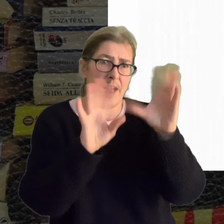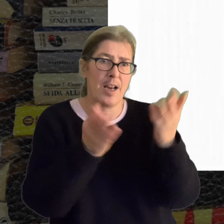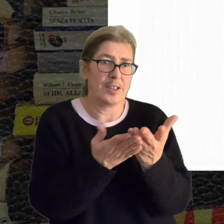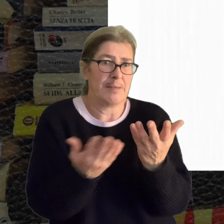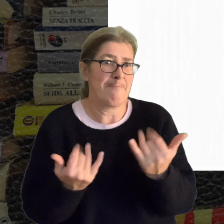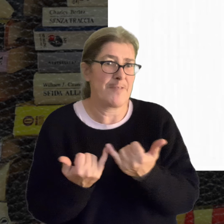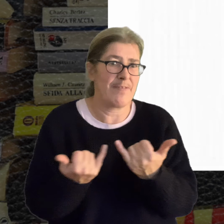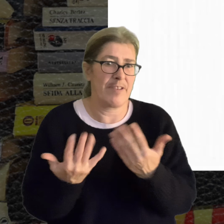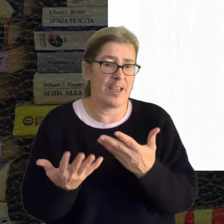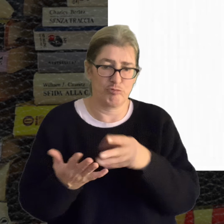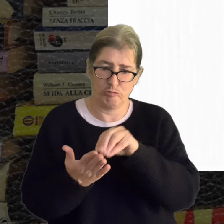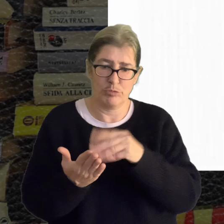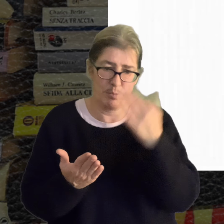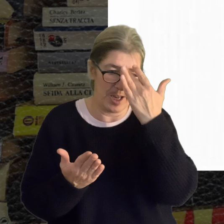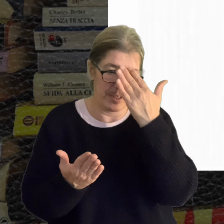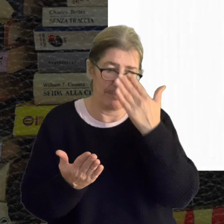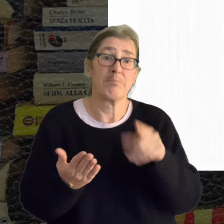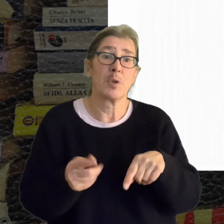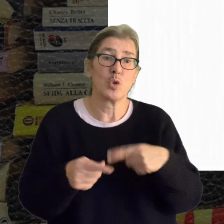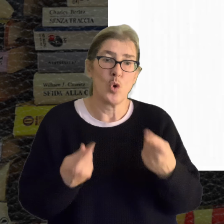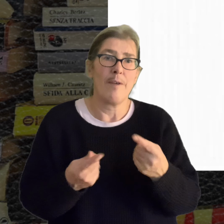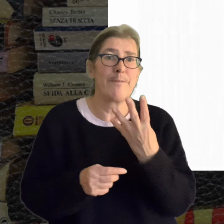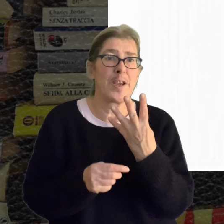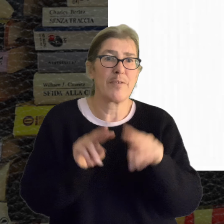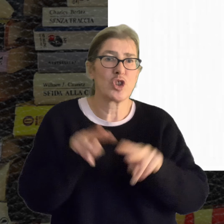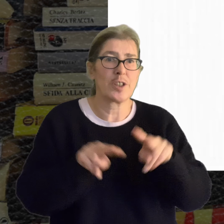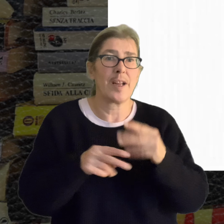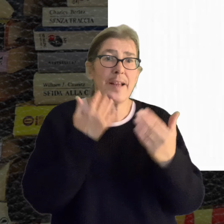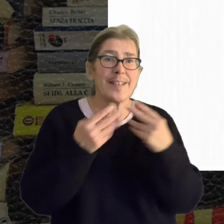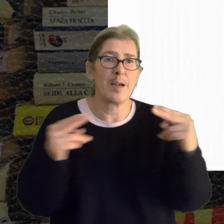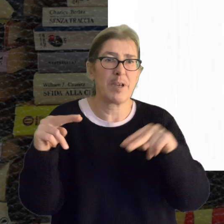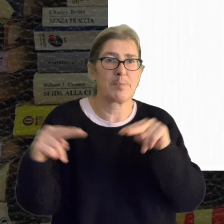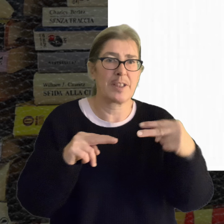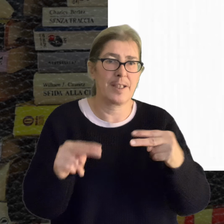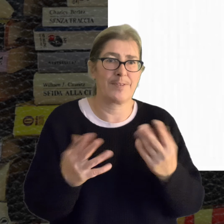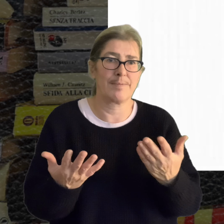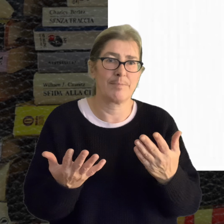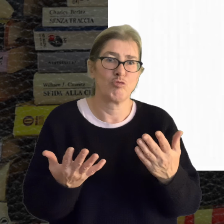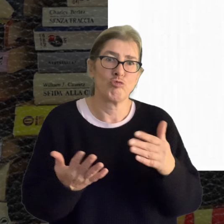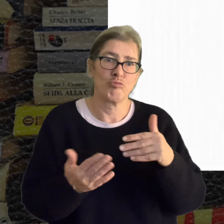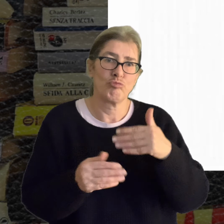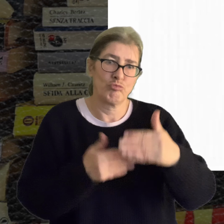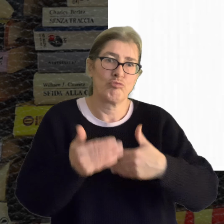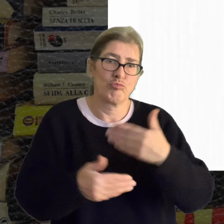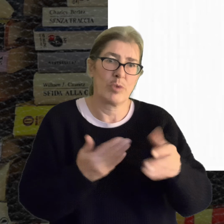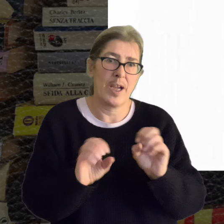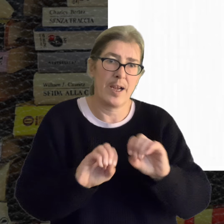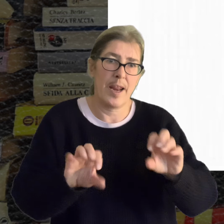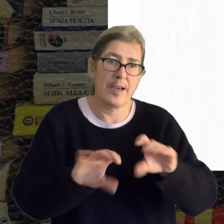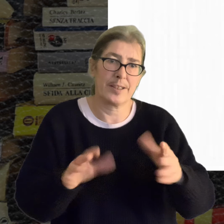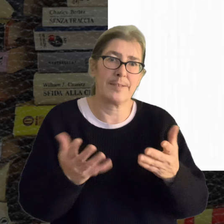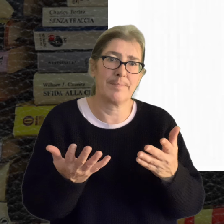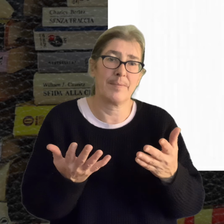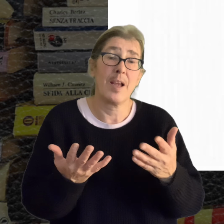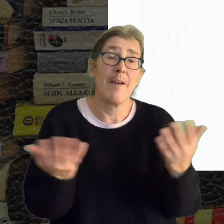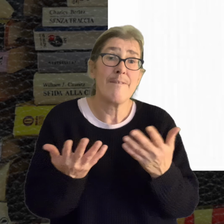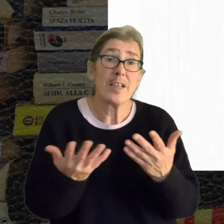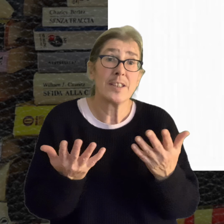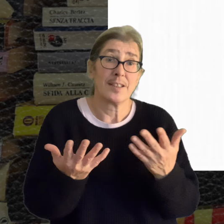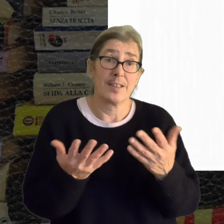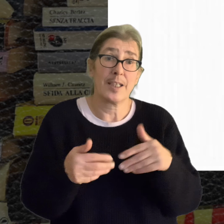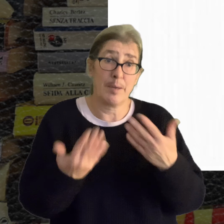alles weiß und daraus ergeben sich vier verschiedene Erzählperspektiven und im Folgenden werden wir hier klären welche